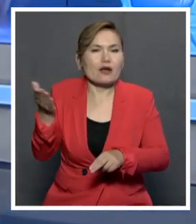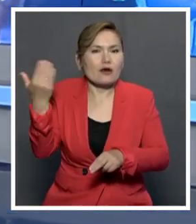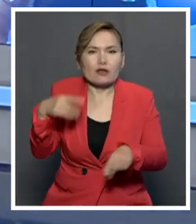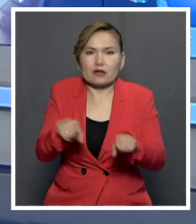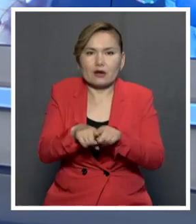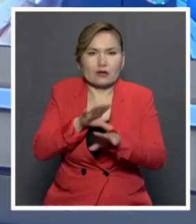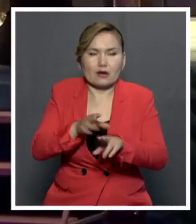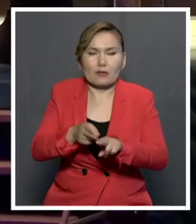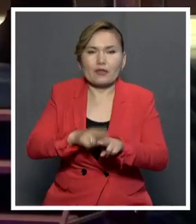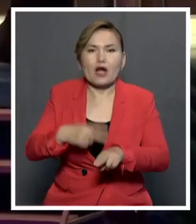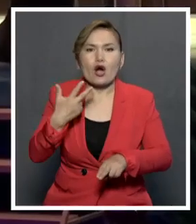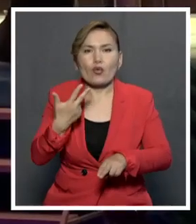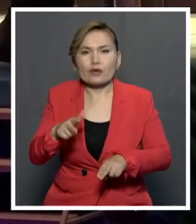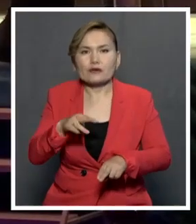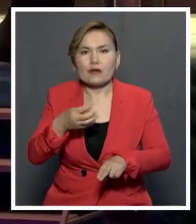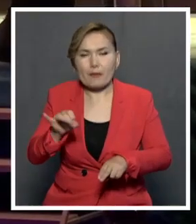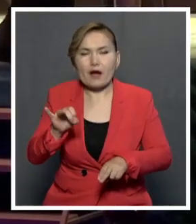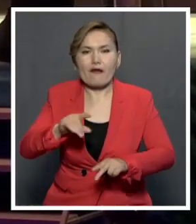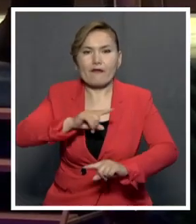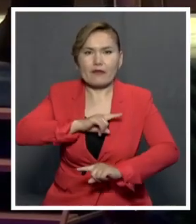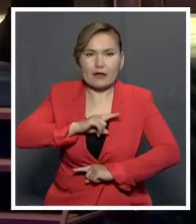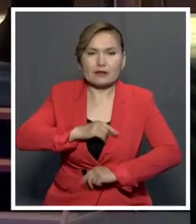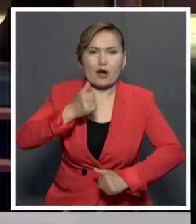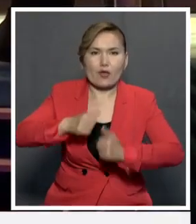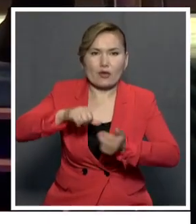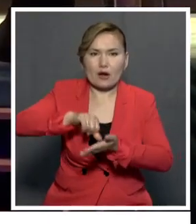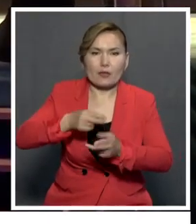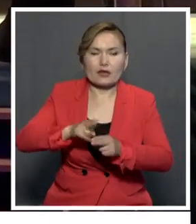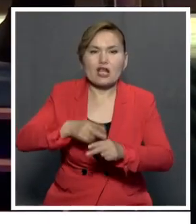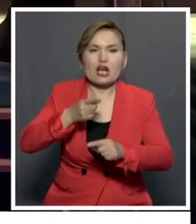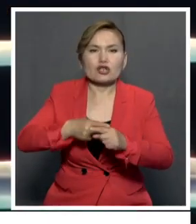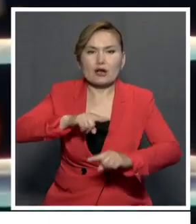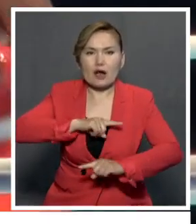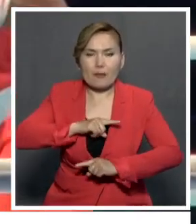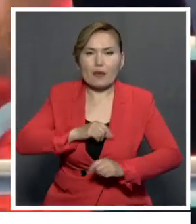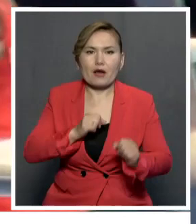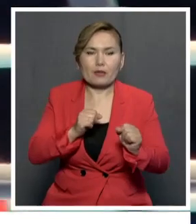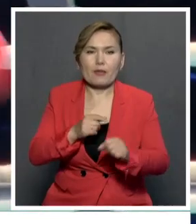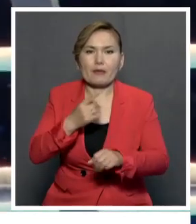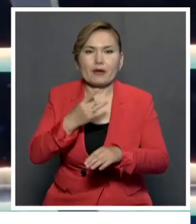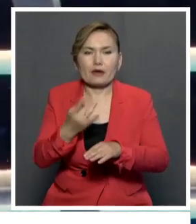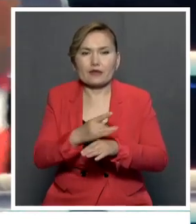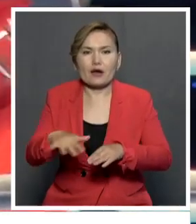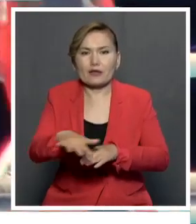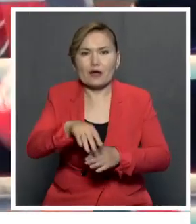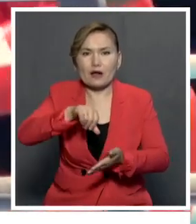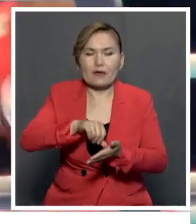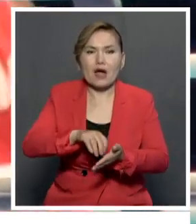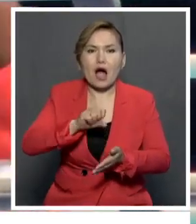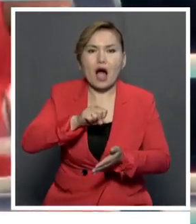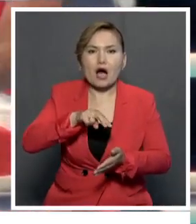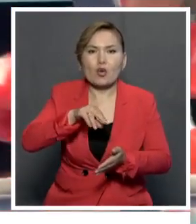болмаған. Енді олар 30 мамыр күні финалда бақ сынайды. Жартылай финалдық жекпе-жектерде алғашқы болып шаршы алаңға шыққан